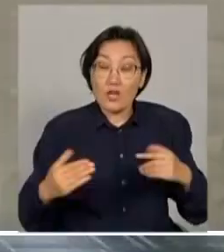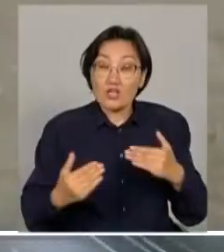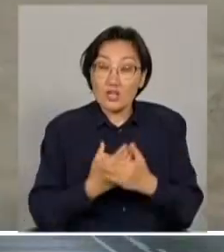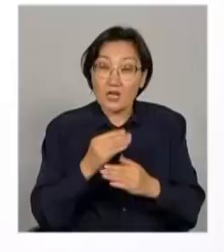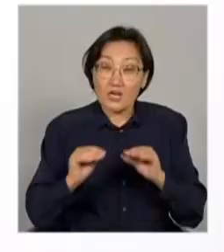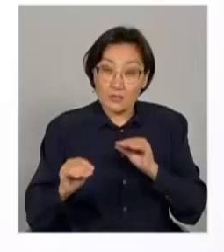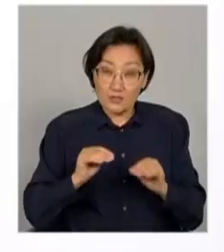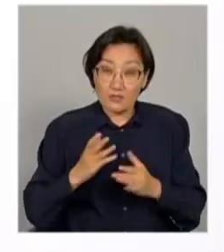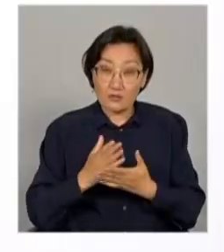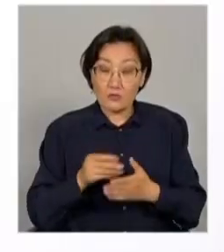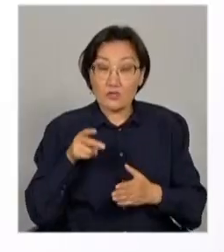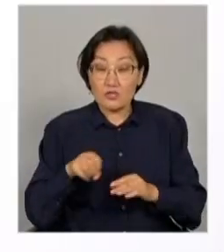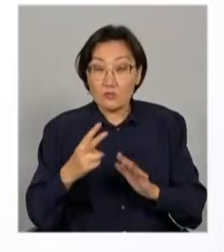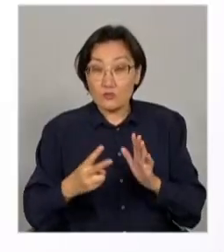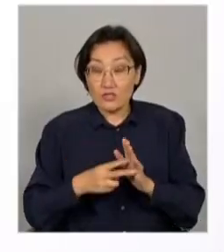жатыр екен.